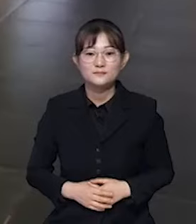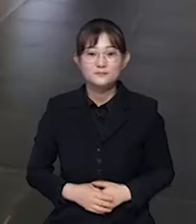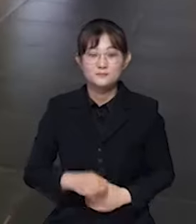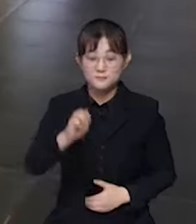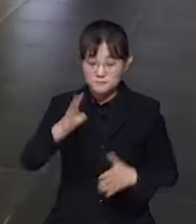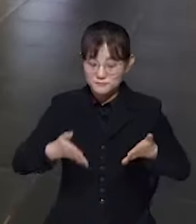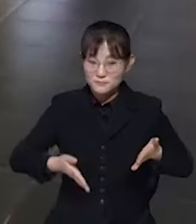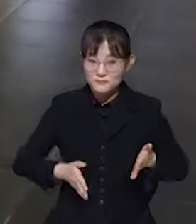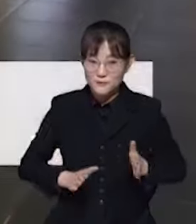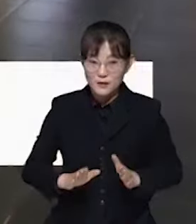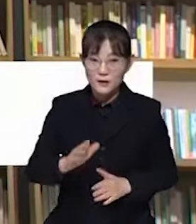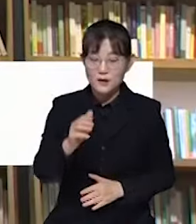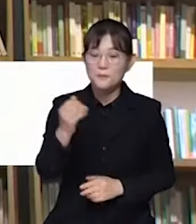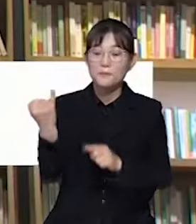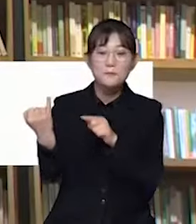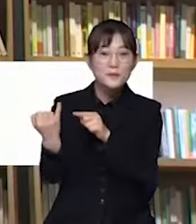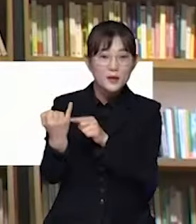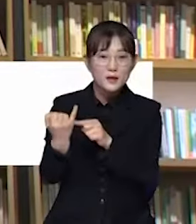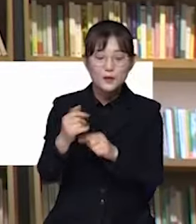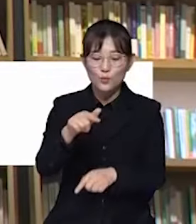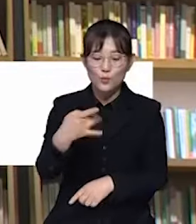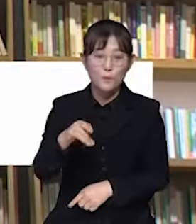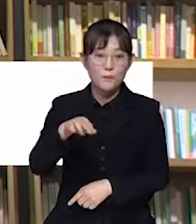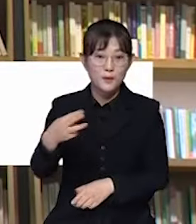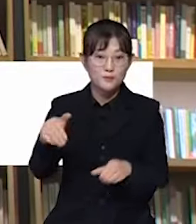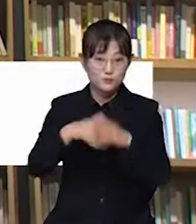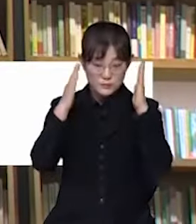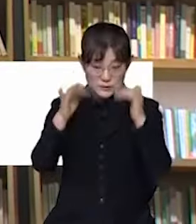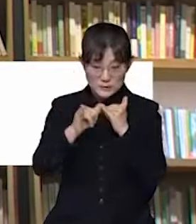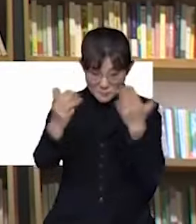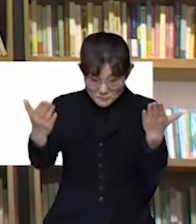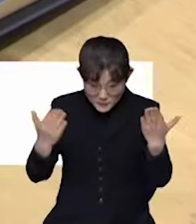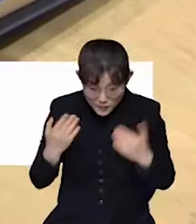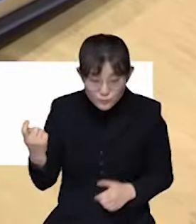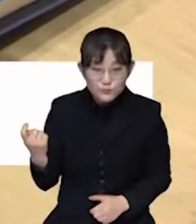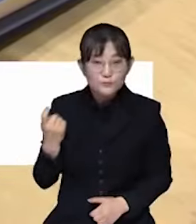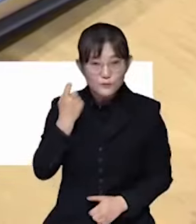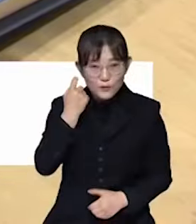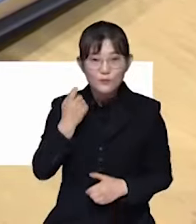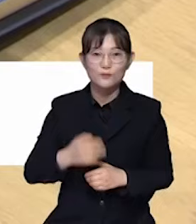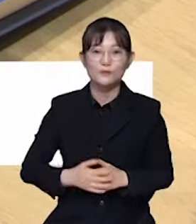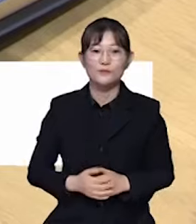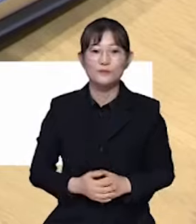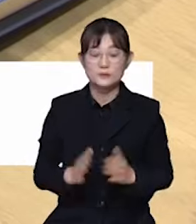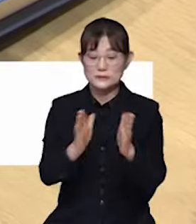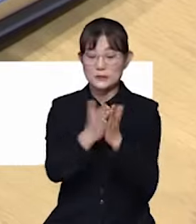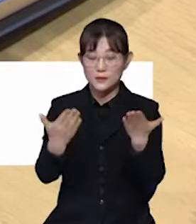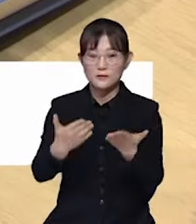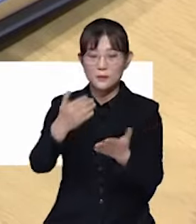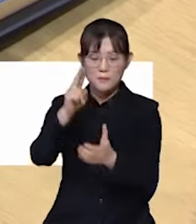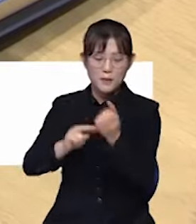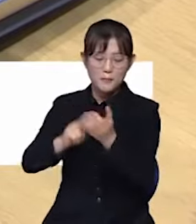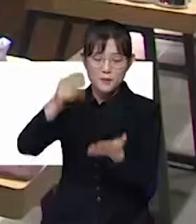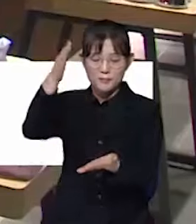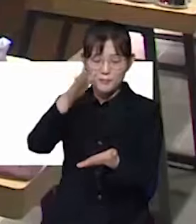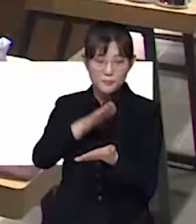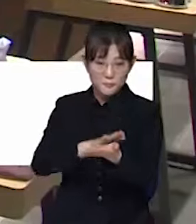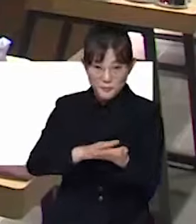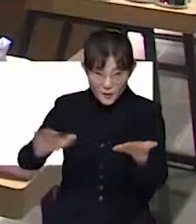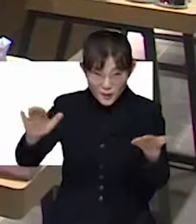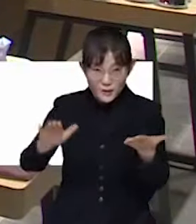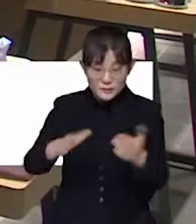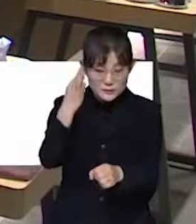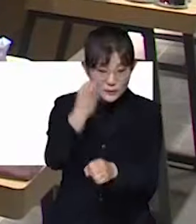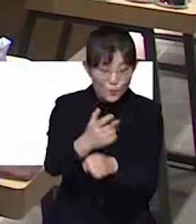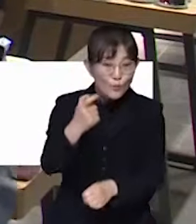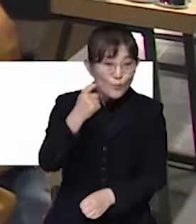광주 출신의 소설가 한강이 노벨 문학상을 수상했다는 소식이 전해지자 서점에 놓인 책이 모두 팔렸습니다.